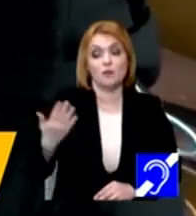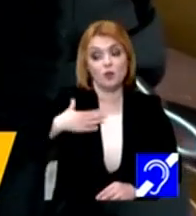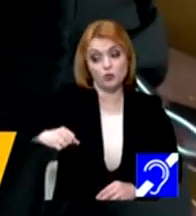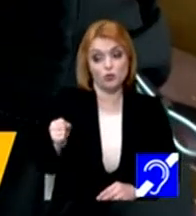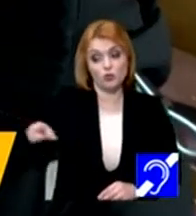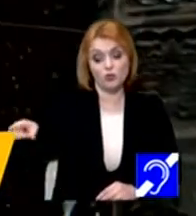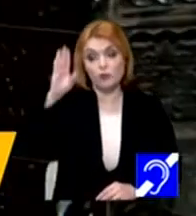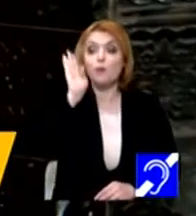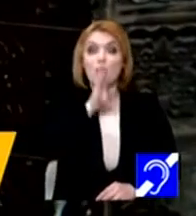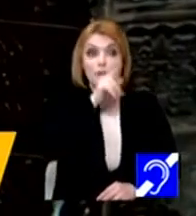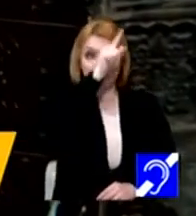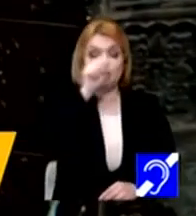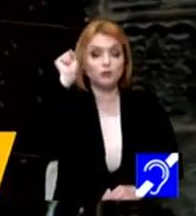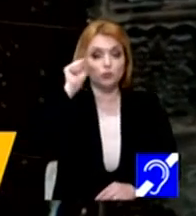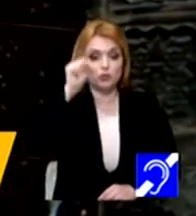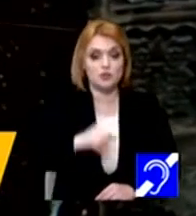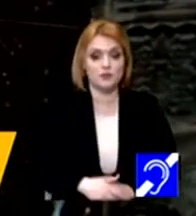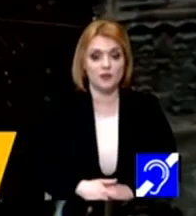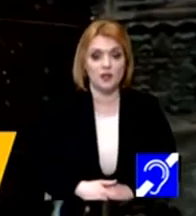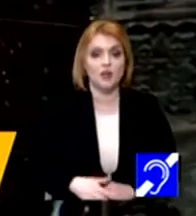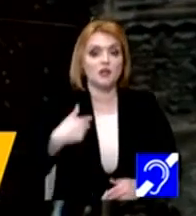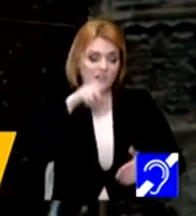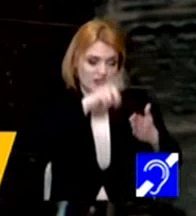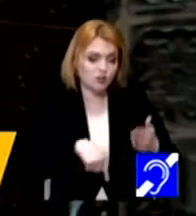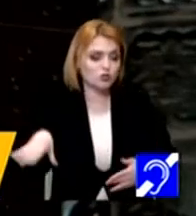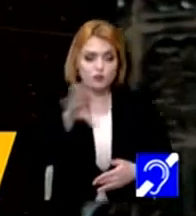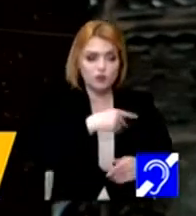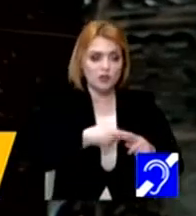Турции. Мы туда. Мы верим, что все это закончится.